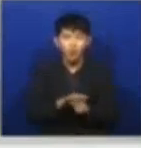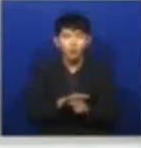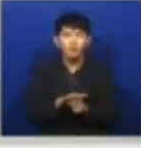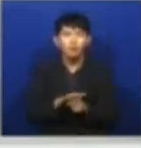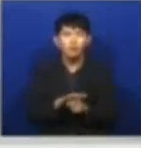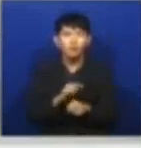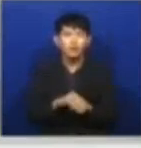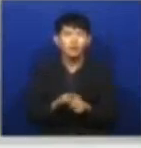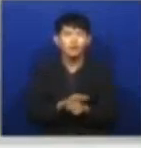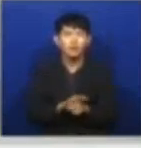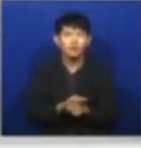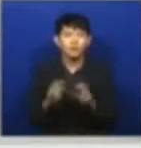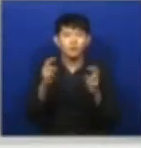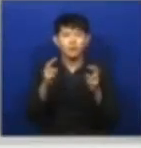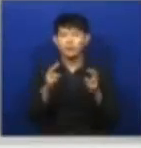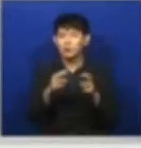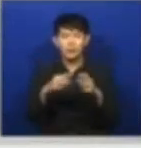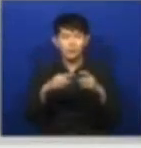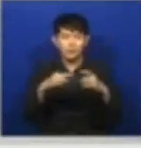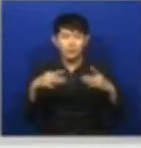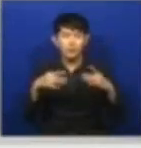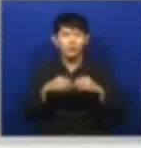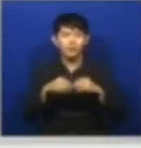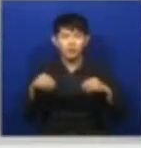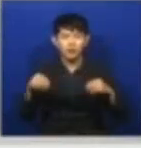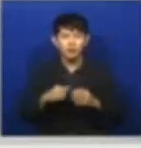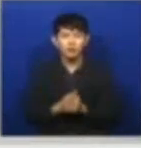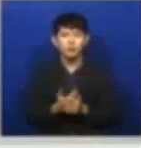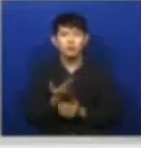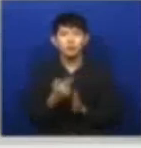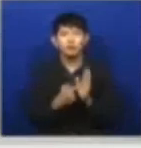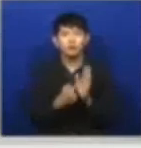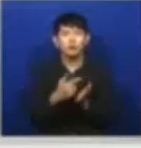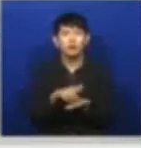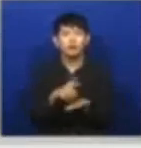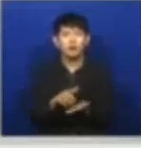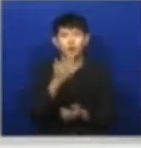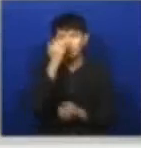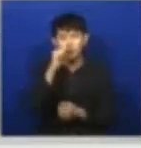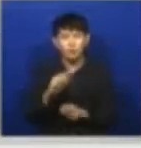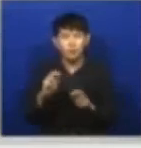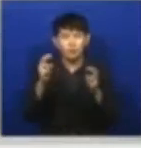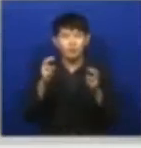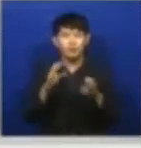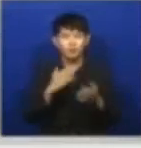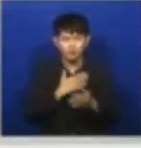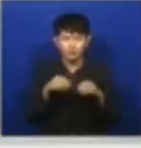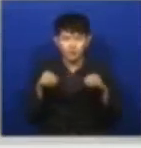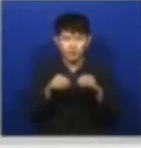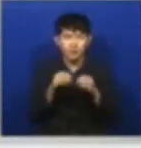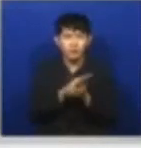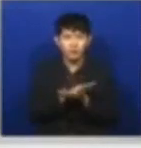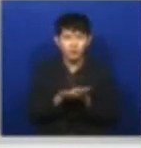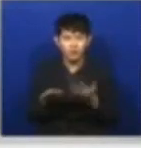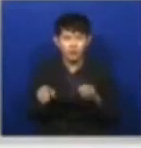วกนั้นก็ใครประเด็นไปหน่อยแล้วครับ ผมขออนุญาตยกตัวอย่างเพราะว่าเป็นเรื่องการจัดผมจะจบแล้วครับท่านประธ